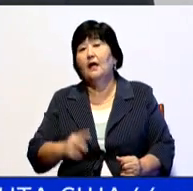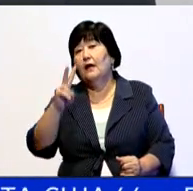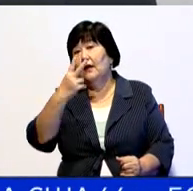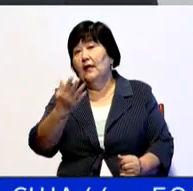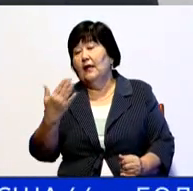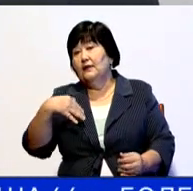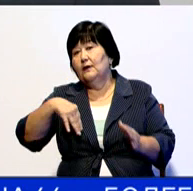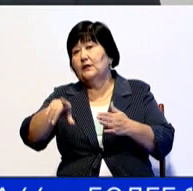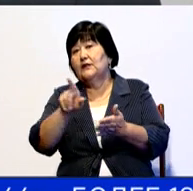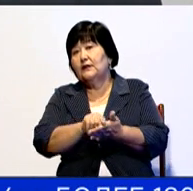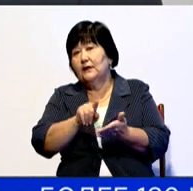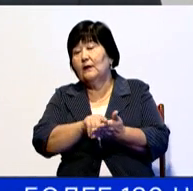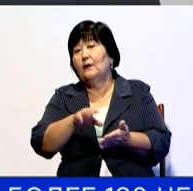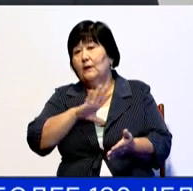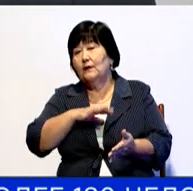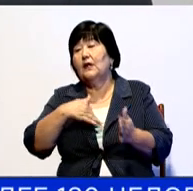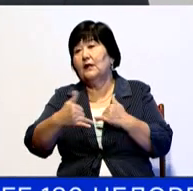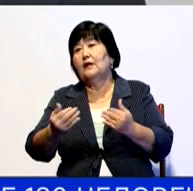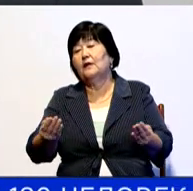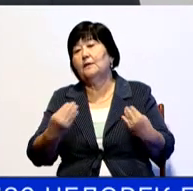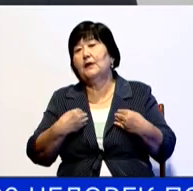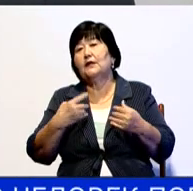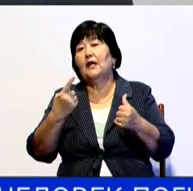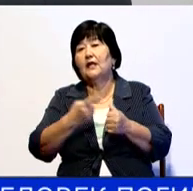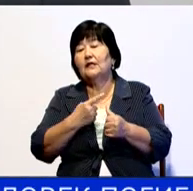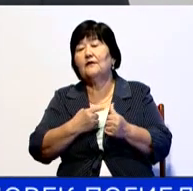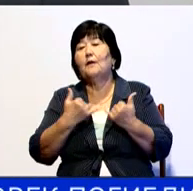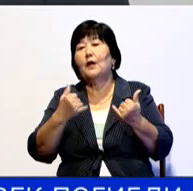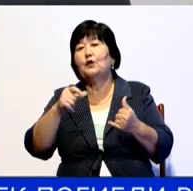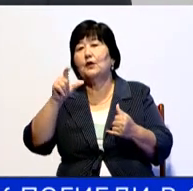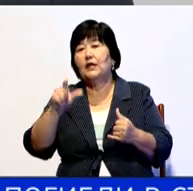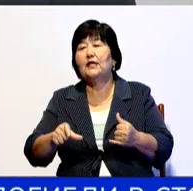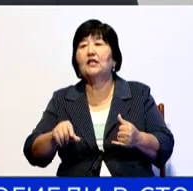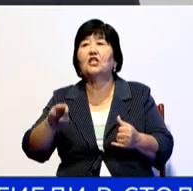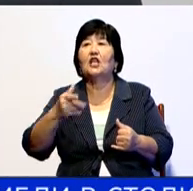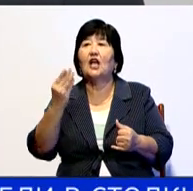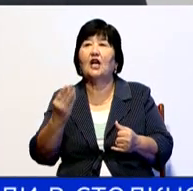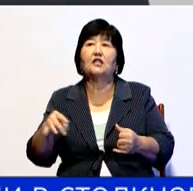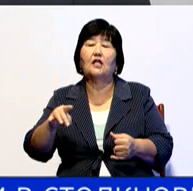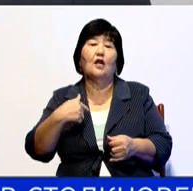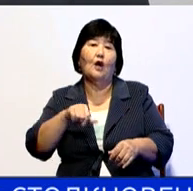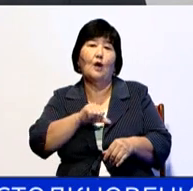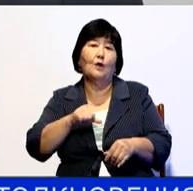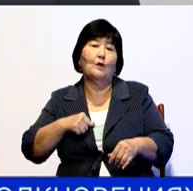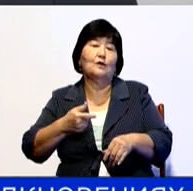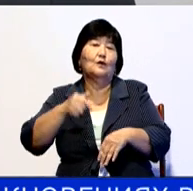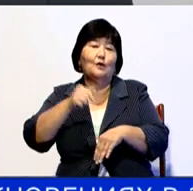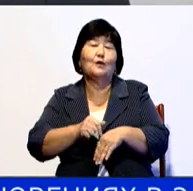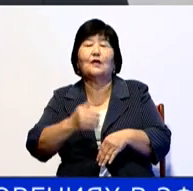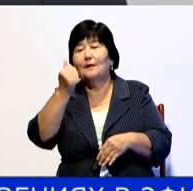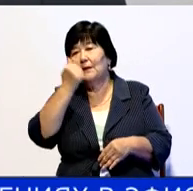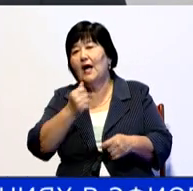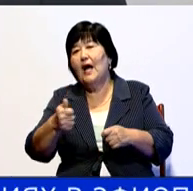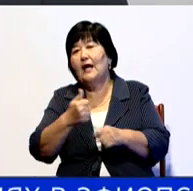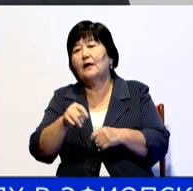2 года назад вышел на заслуженный отдых. Сегодня мне присвоено звание «Почетного гражданина Жалагашского района». Я очень тронут и выражаю благодарность акиму